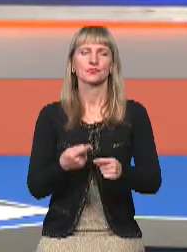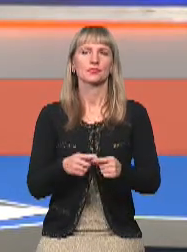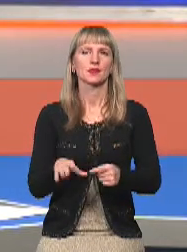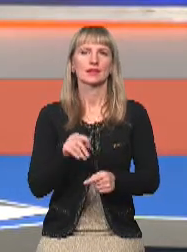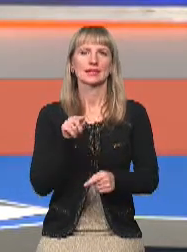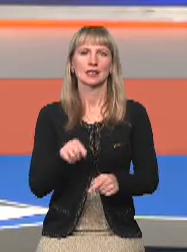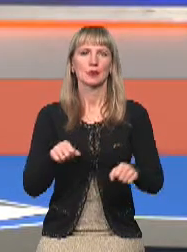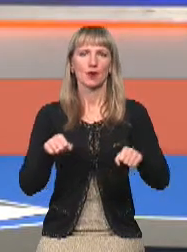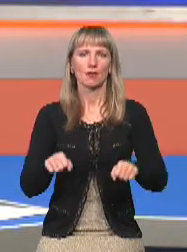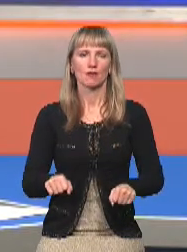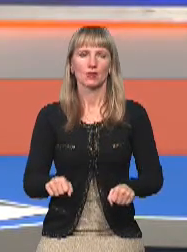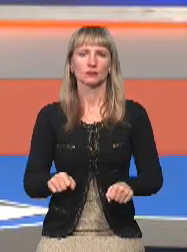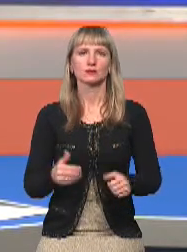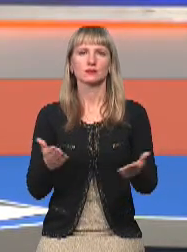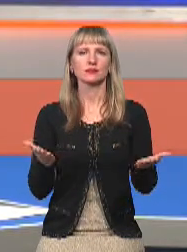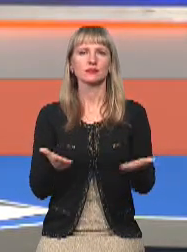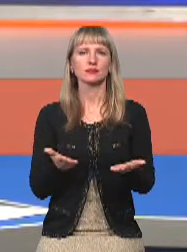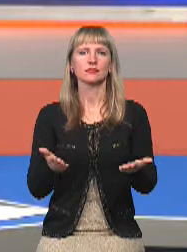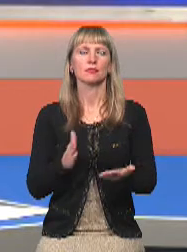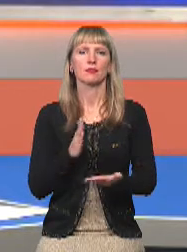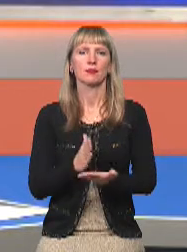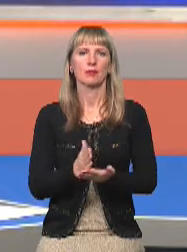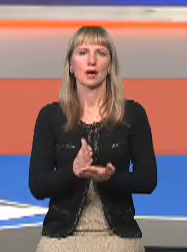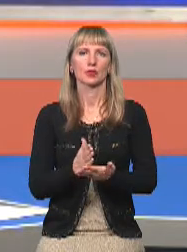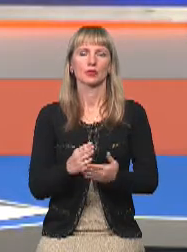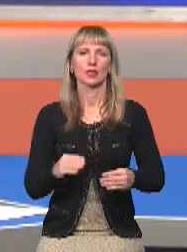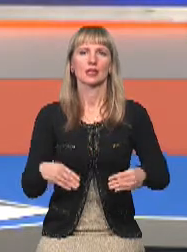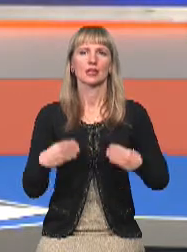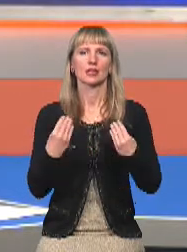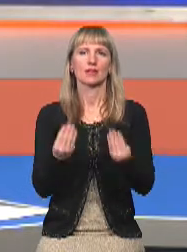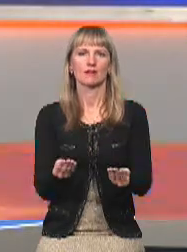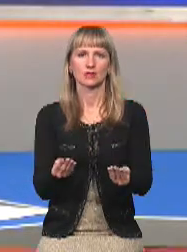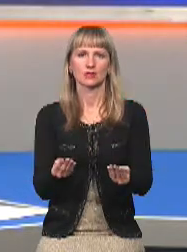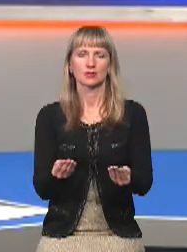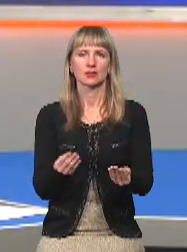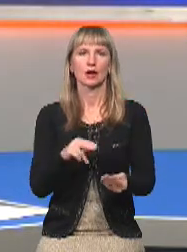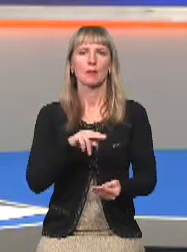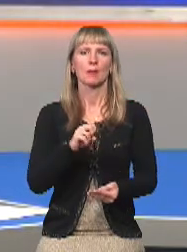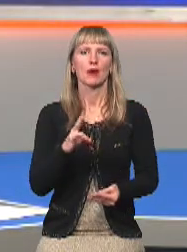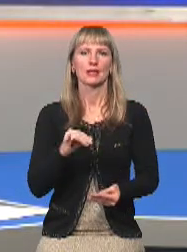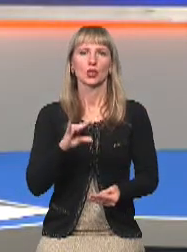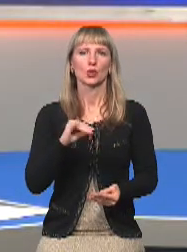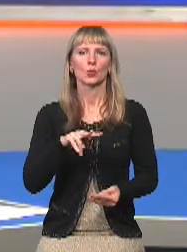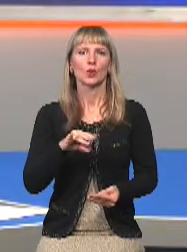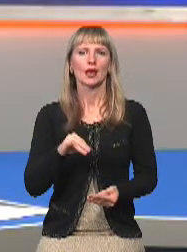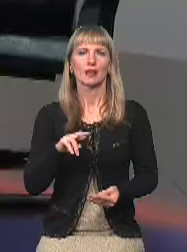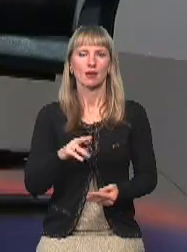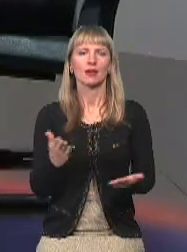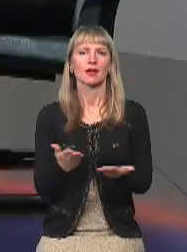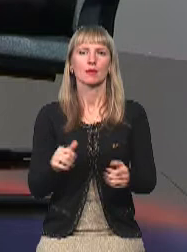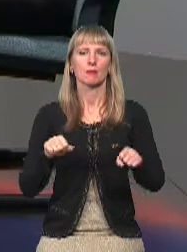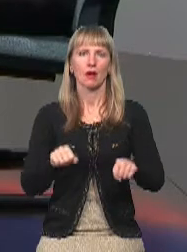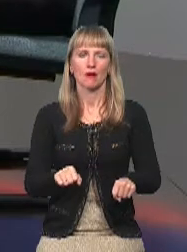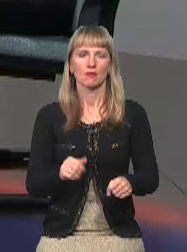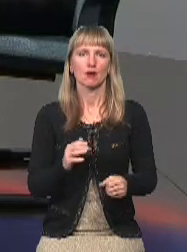ті права, які мають надаватися інформаційно. Пані, і от якраз таки щодо того, які